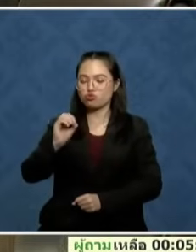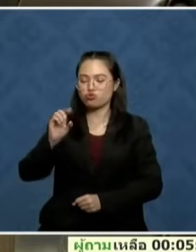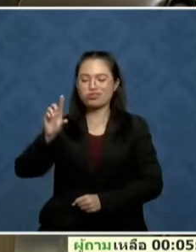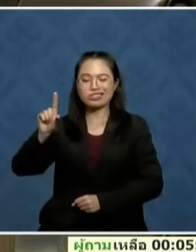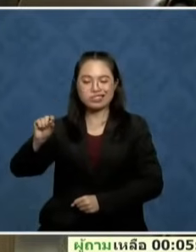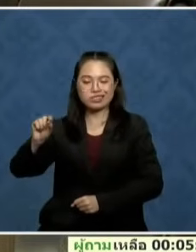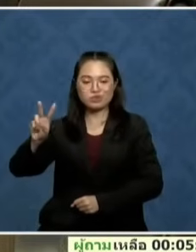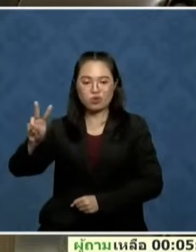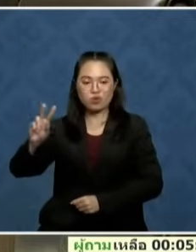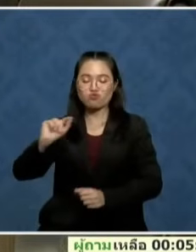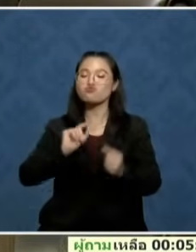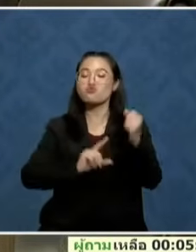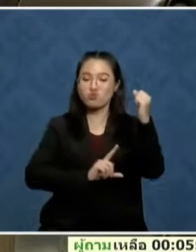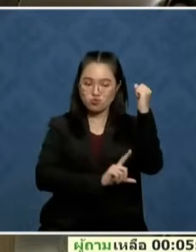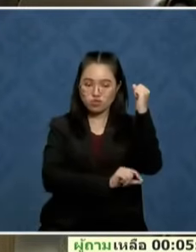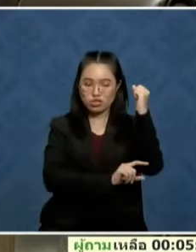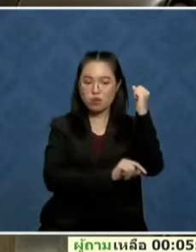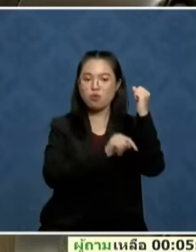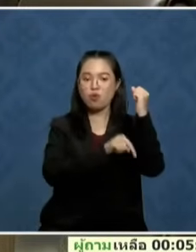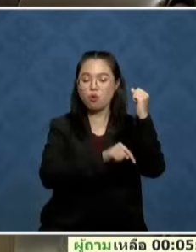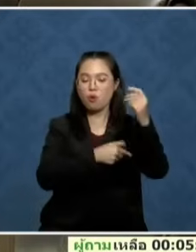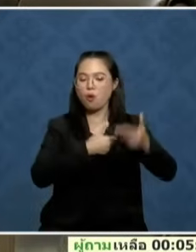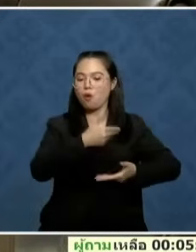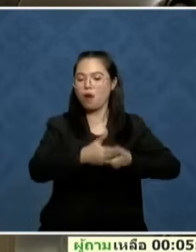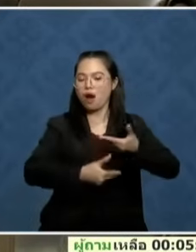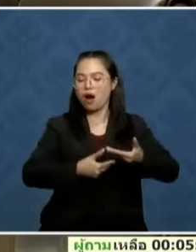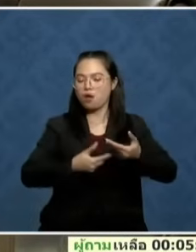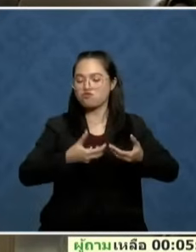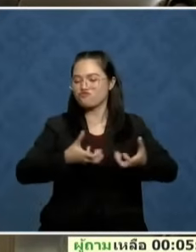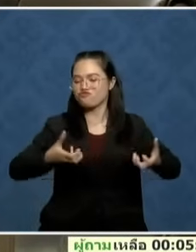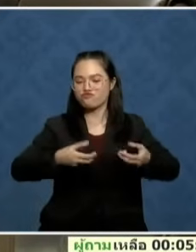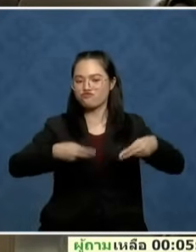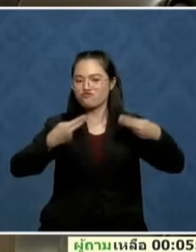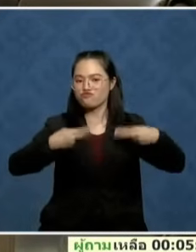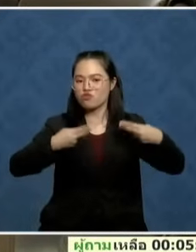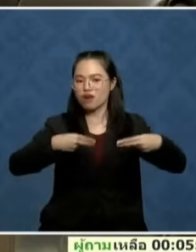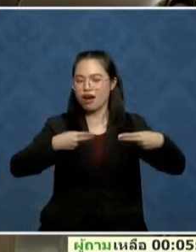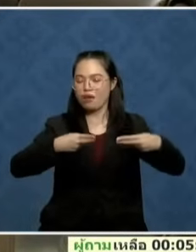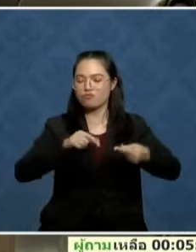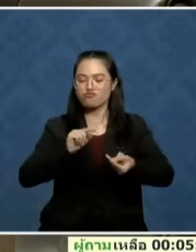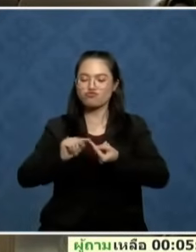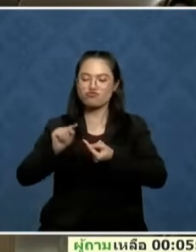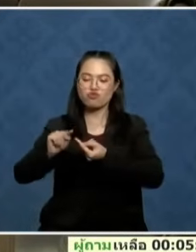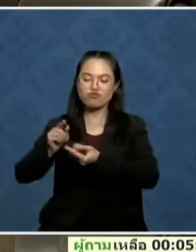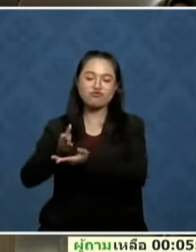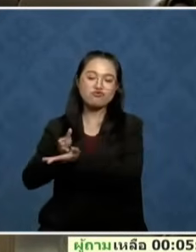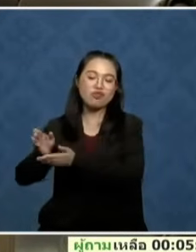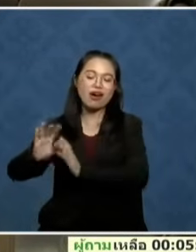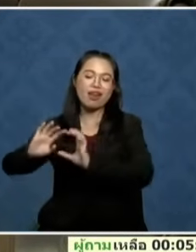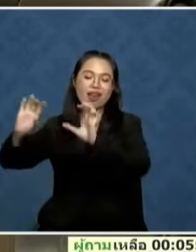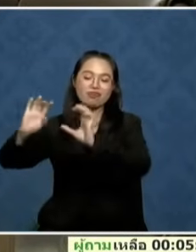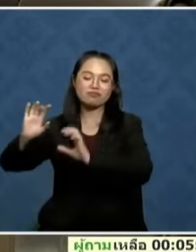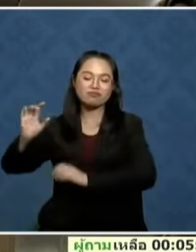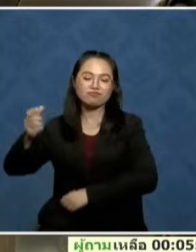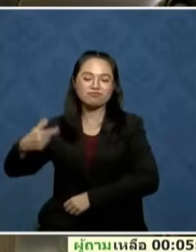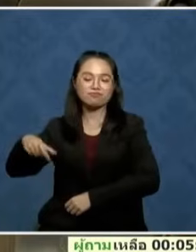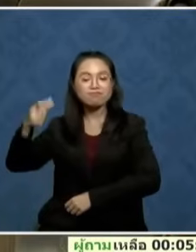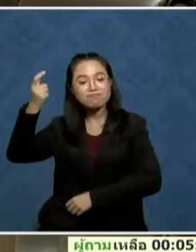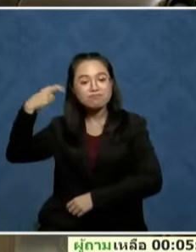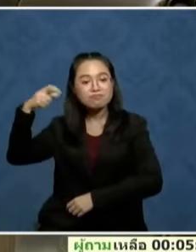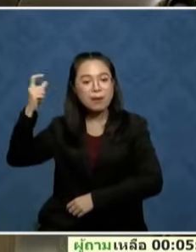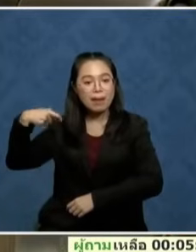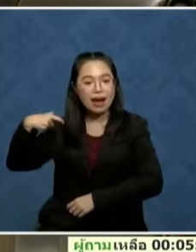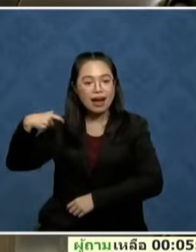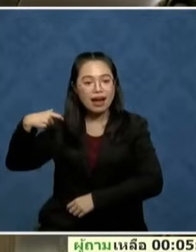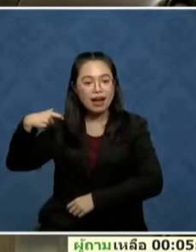ขาได้เป็นแหล่งจัดซื้ออาวุธที่ใหญ่ที่สุดเป็นอันดับที่3ให้แก่รัฐบาลเมียนมาแต่หลังจากที่มีการตรวจสอบโด